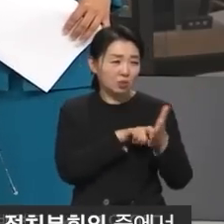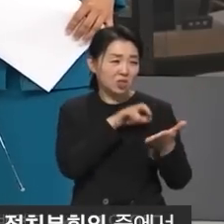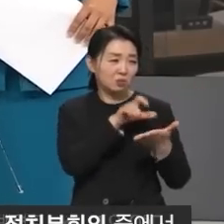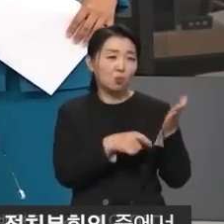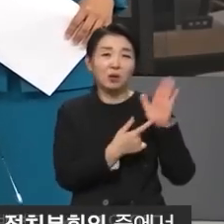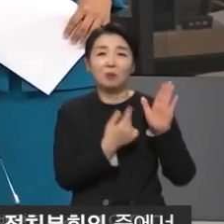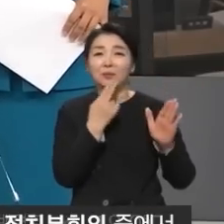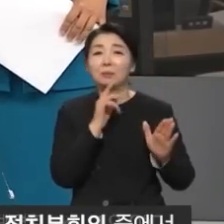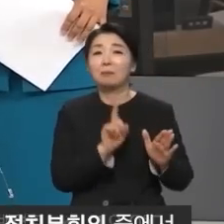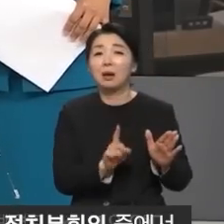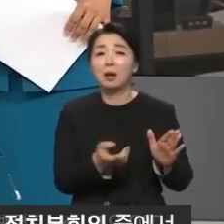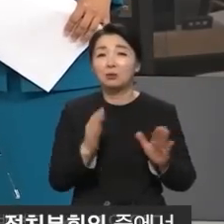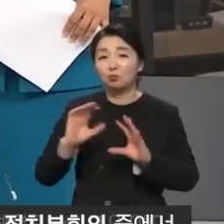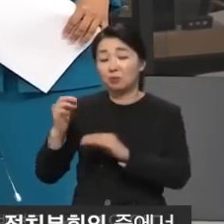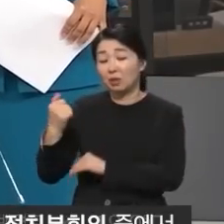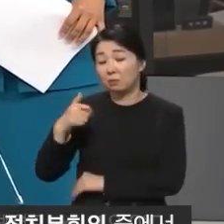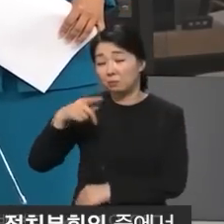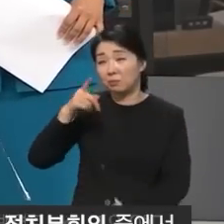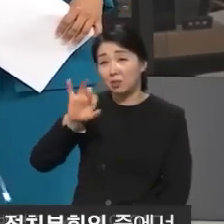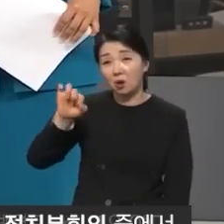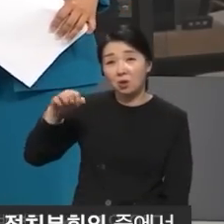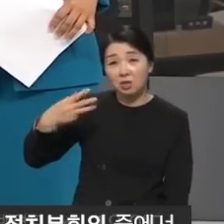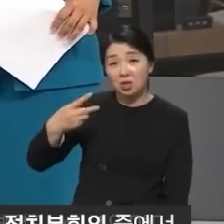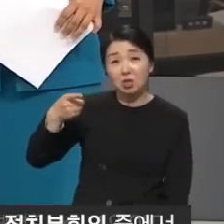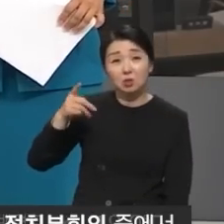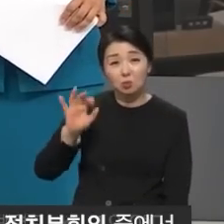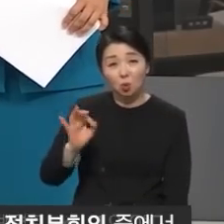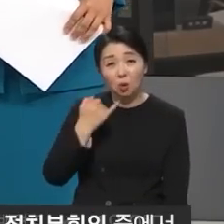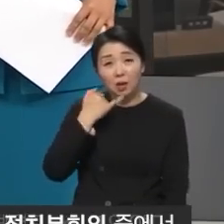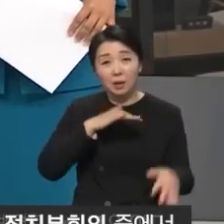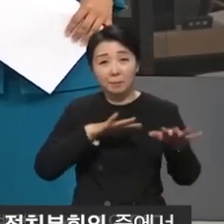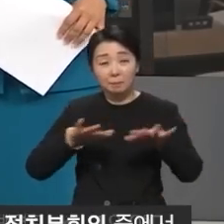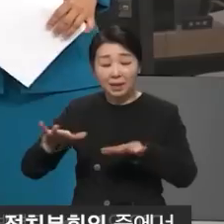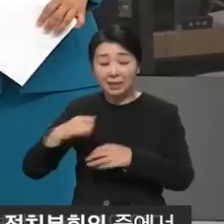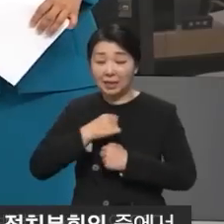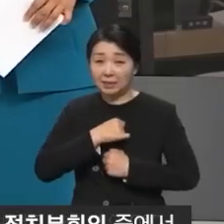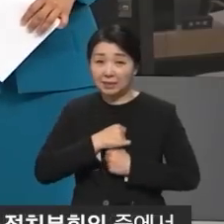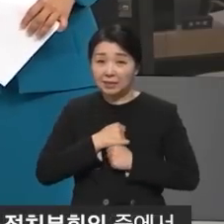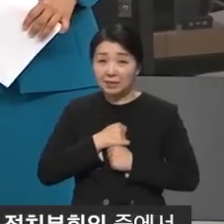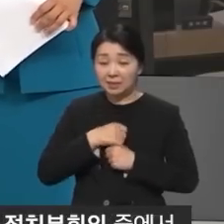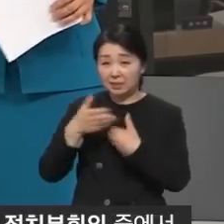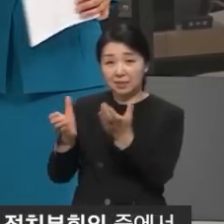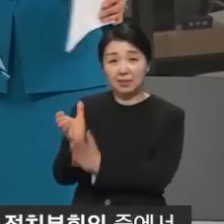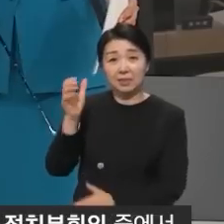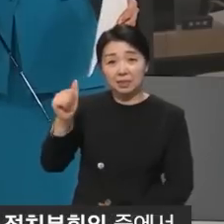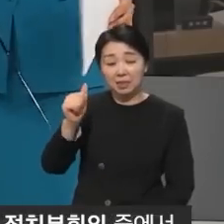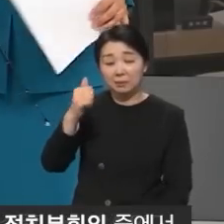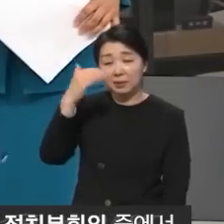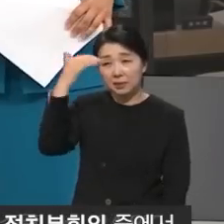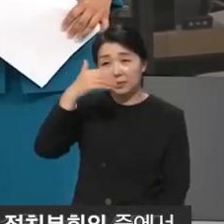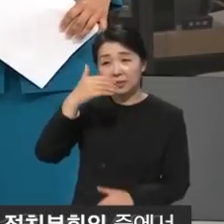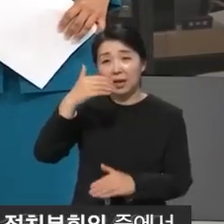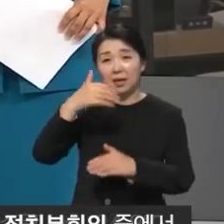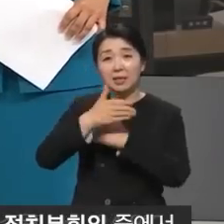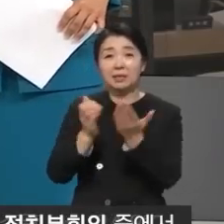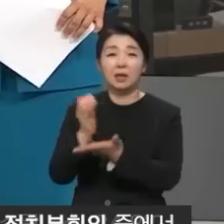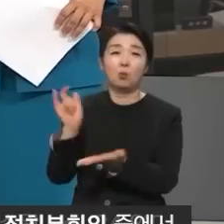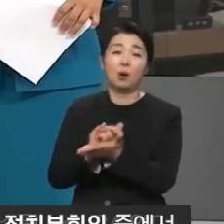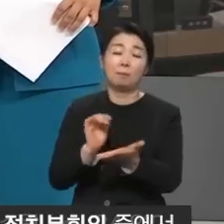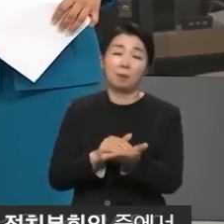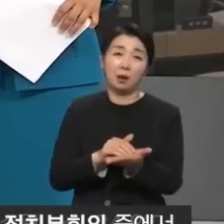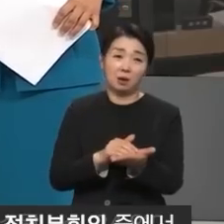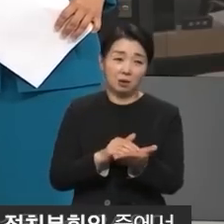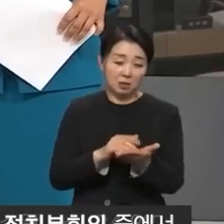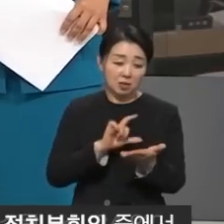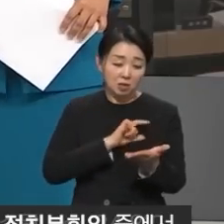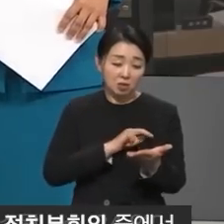위해서라는 이유였는데 국민의힘 성일종 우리바다지키기 TF 단장은 이제 시찰단이 돌아왔으니 명단 공개